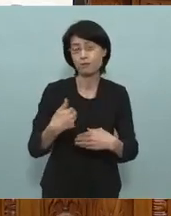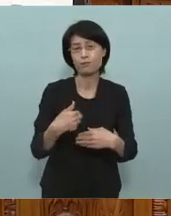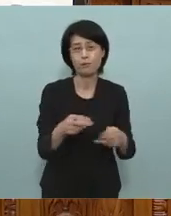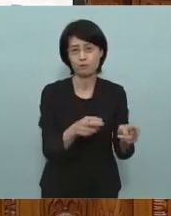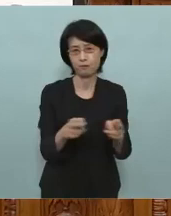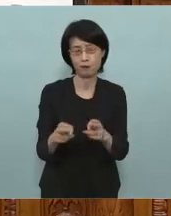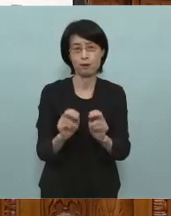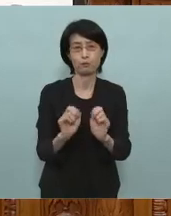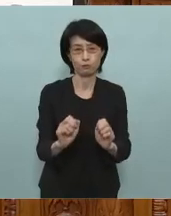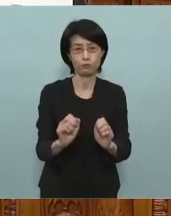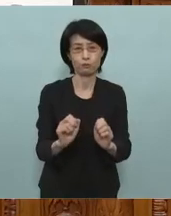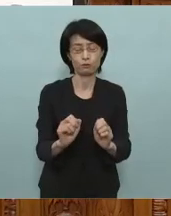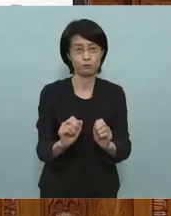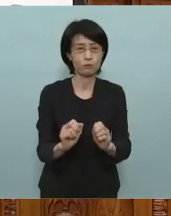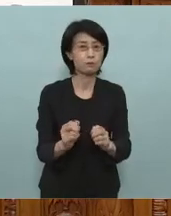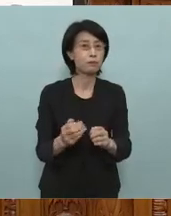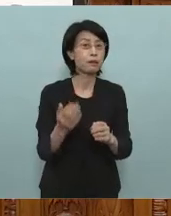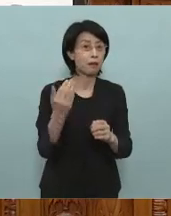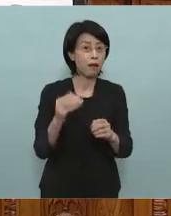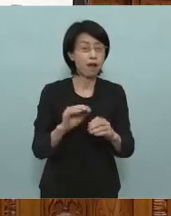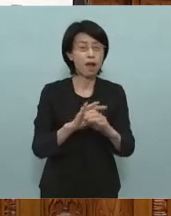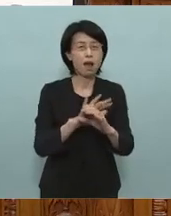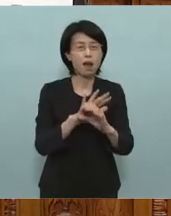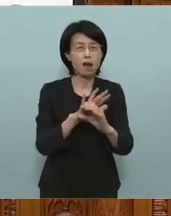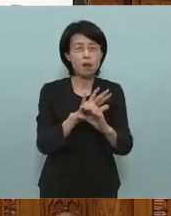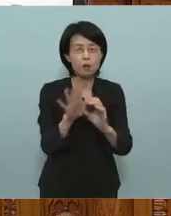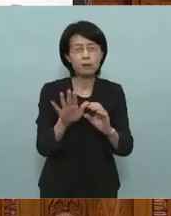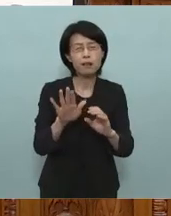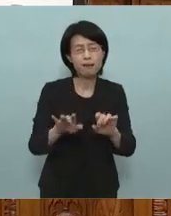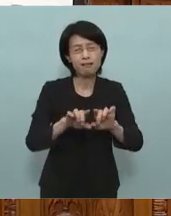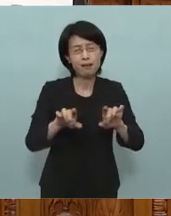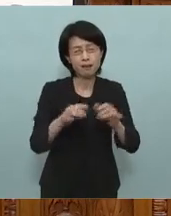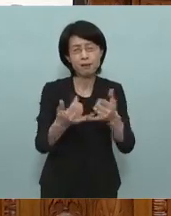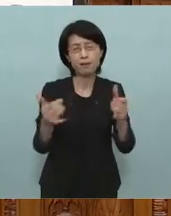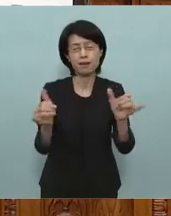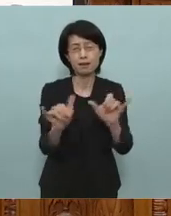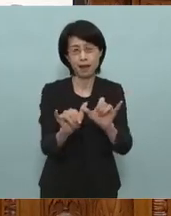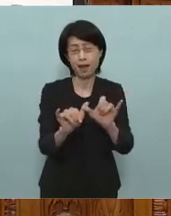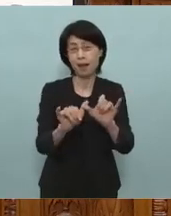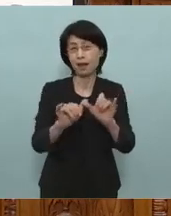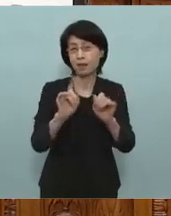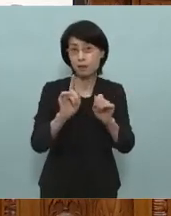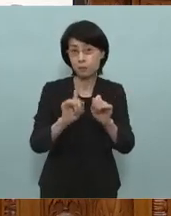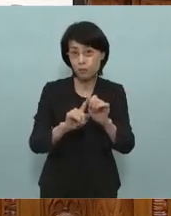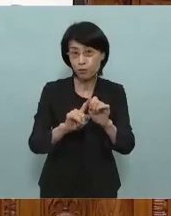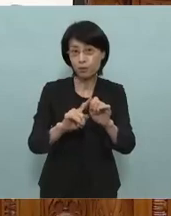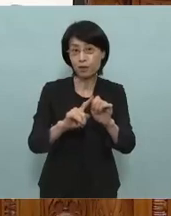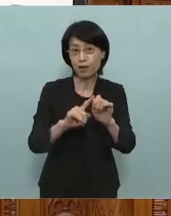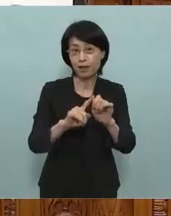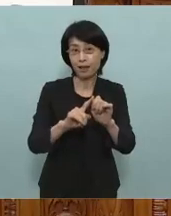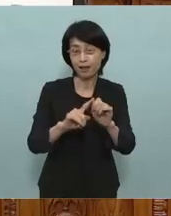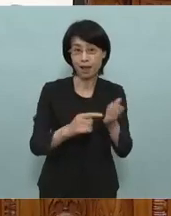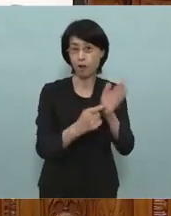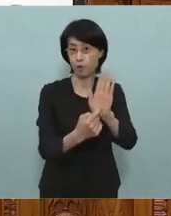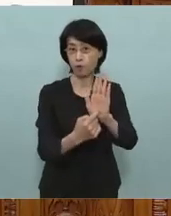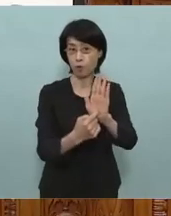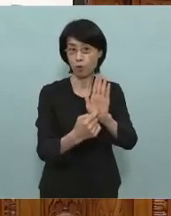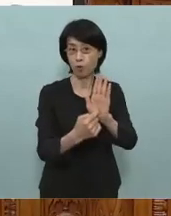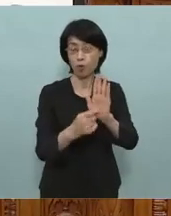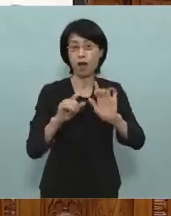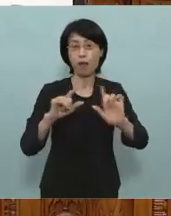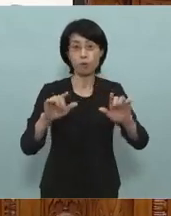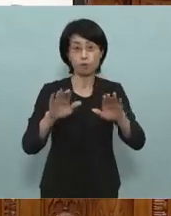にはウィズコロナに向けた新たな段階への移行の全体像をお示ししました